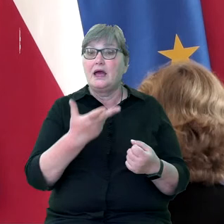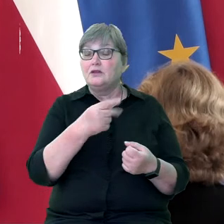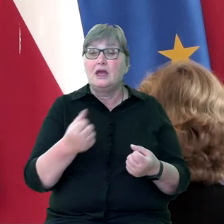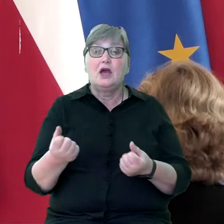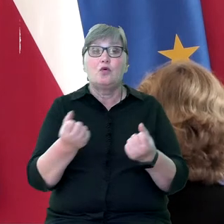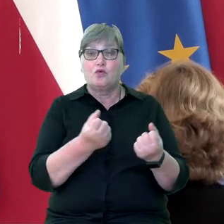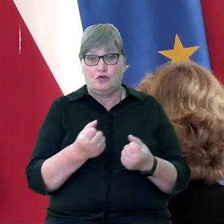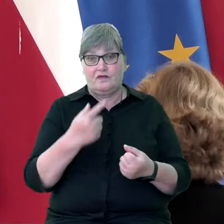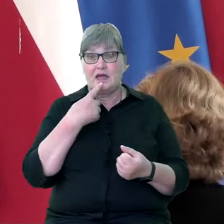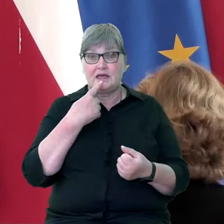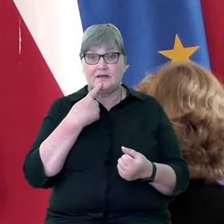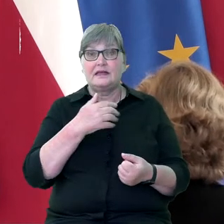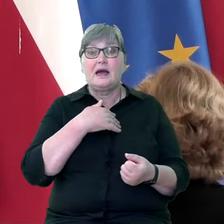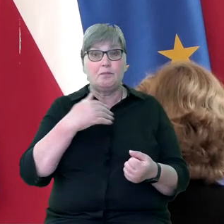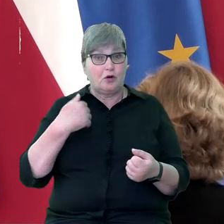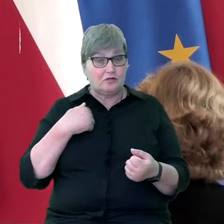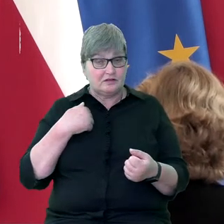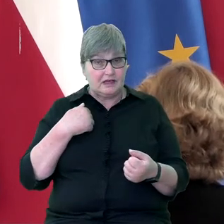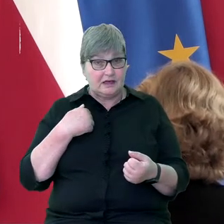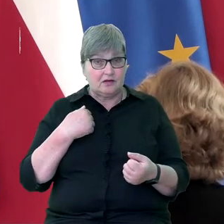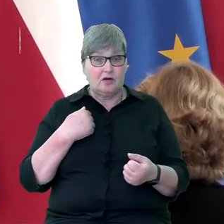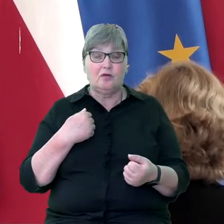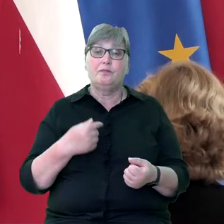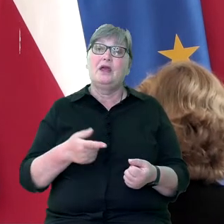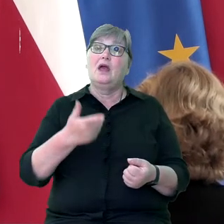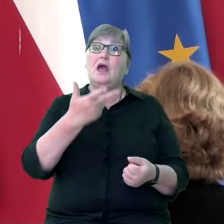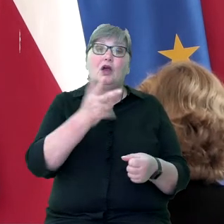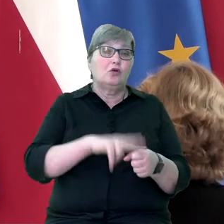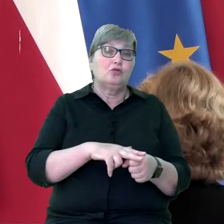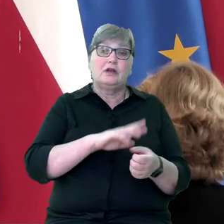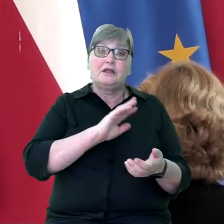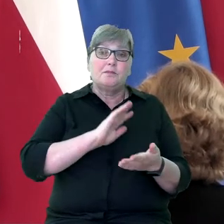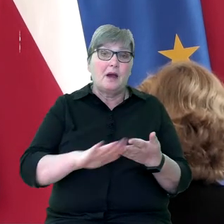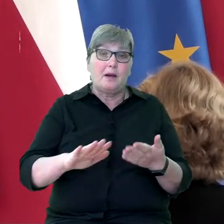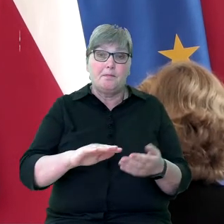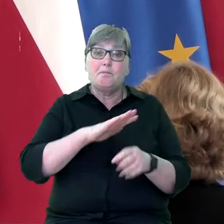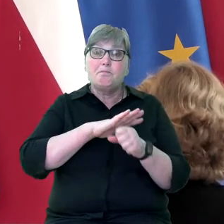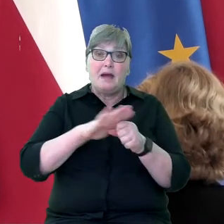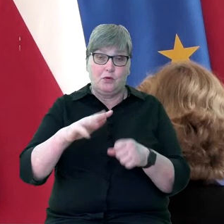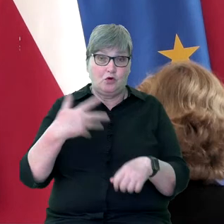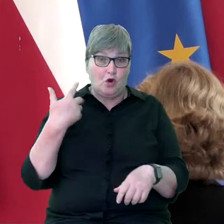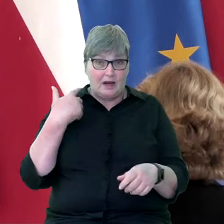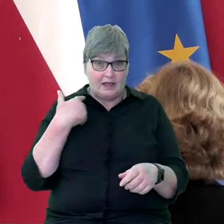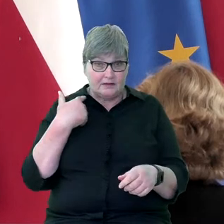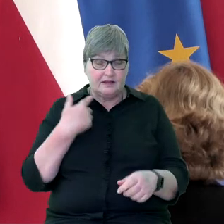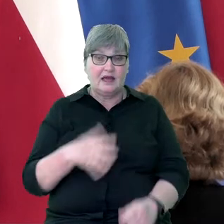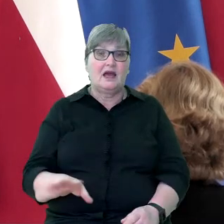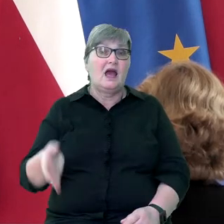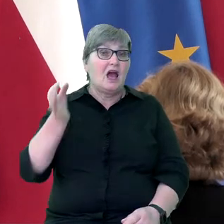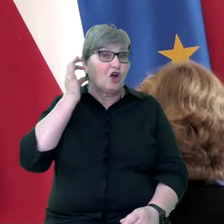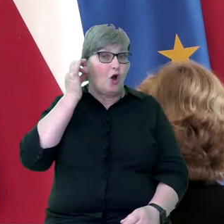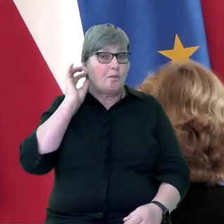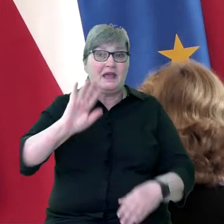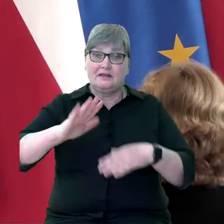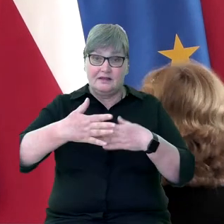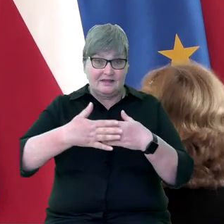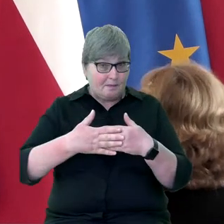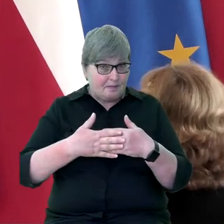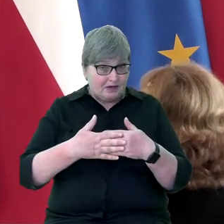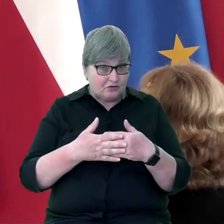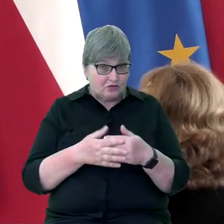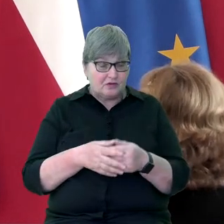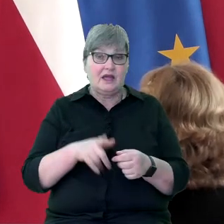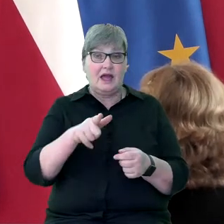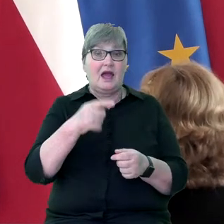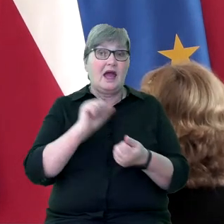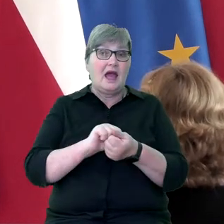piśmie, nieletnie, bez zezwolenia ojca lub opiekuna, kobiety zamężne w razie protestu męża, czy też osoby